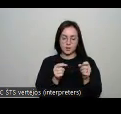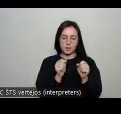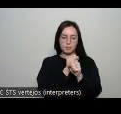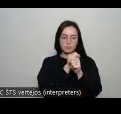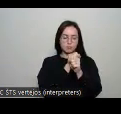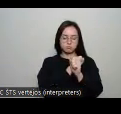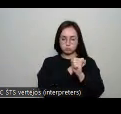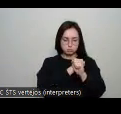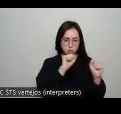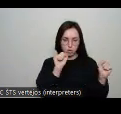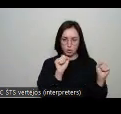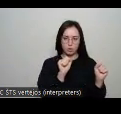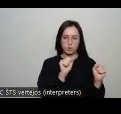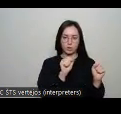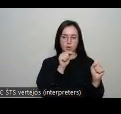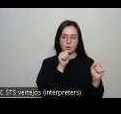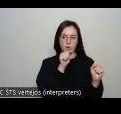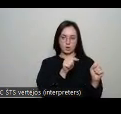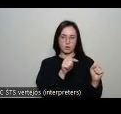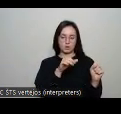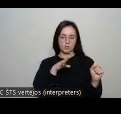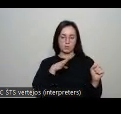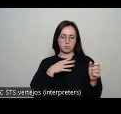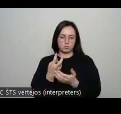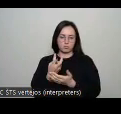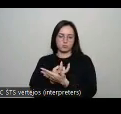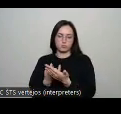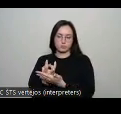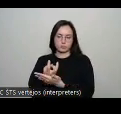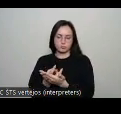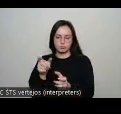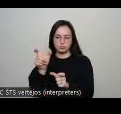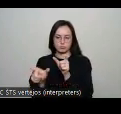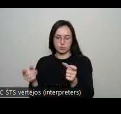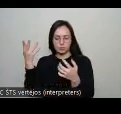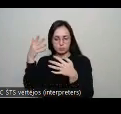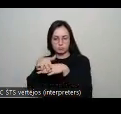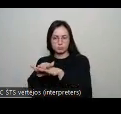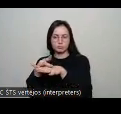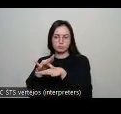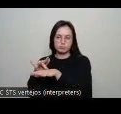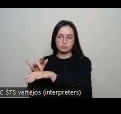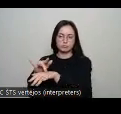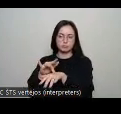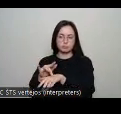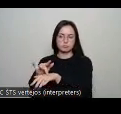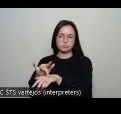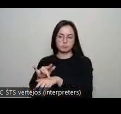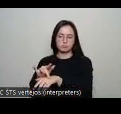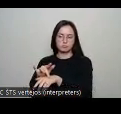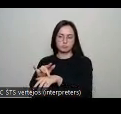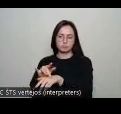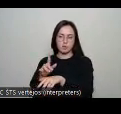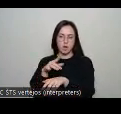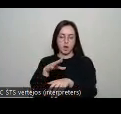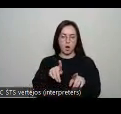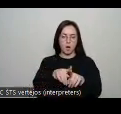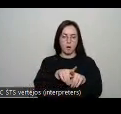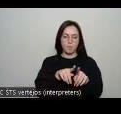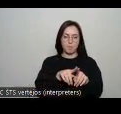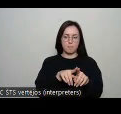susprogdinimą, kuris tikrųjų kelia tam tikrą nerimą žmonių mintise. Ir tai tikrai nebuvo balionas, kaip anksčiau, kad